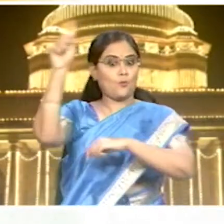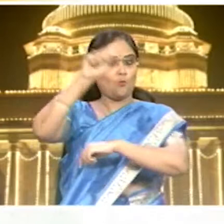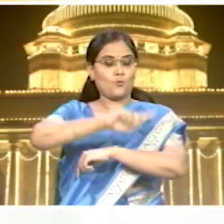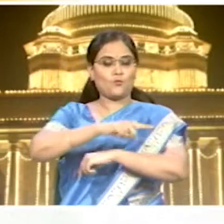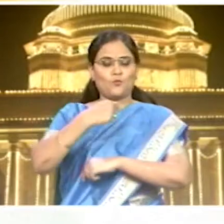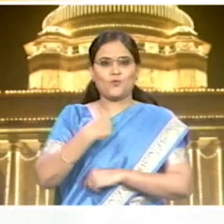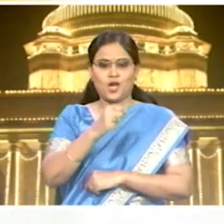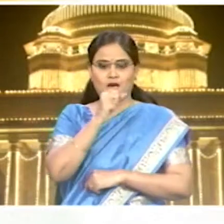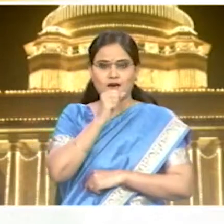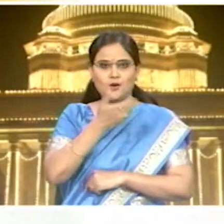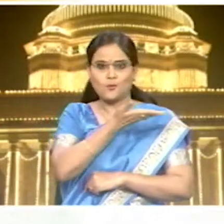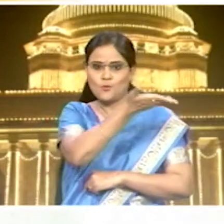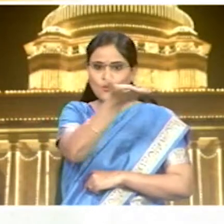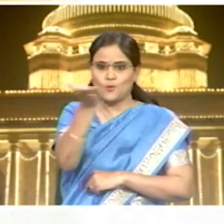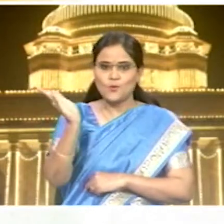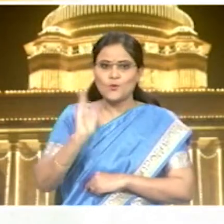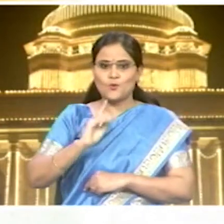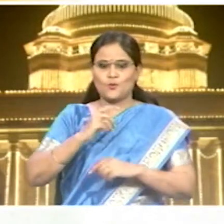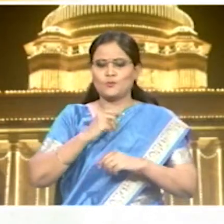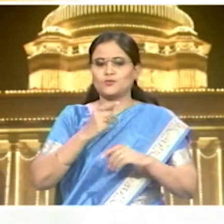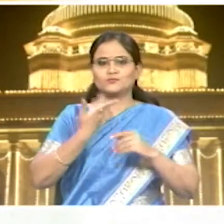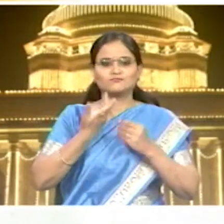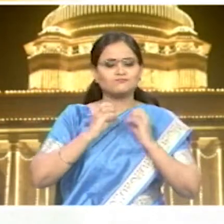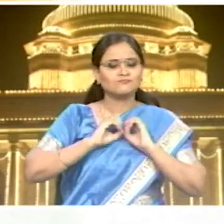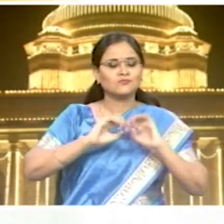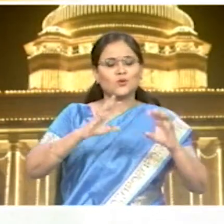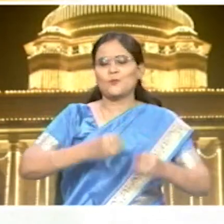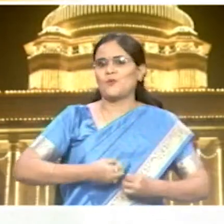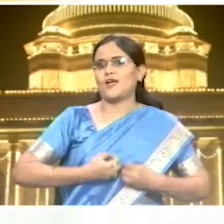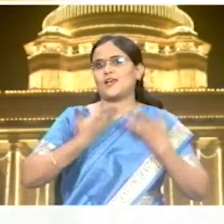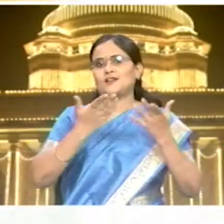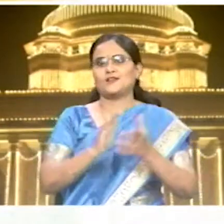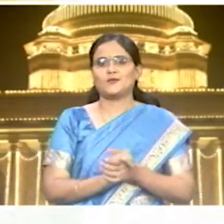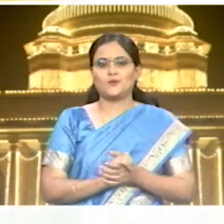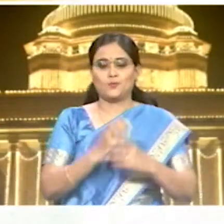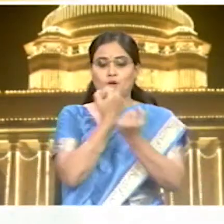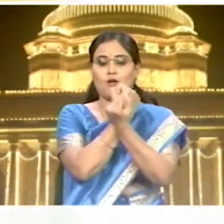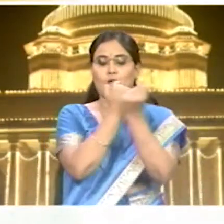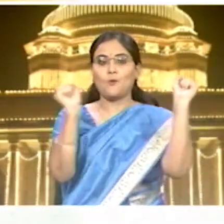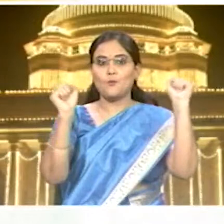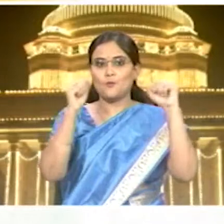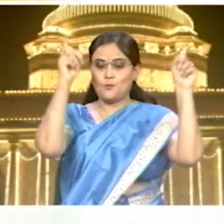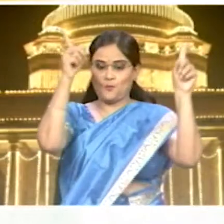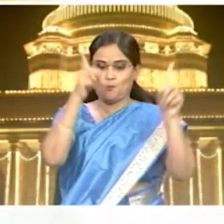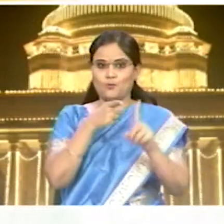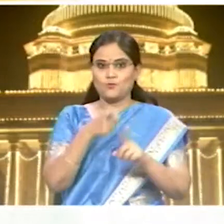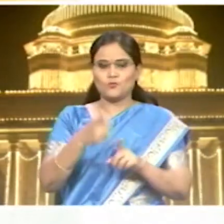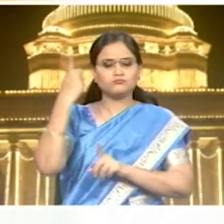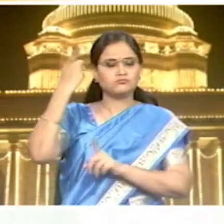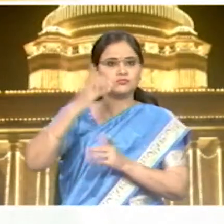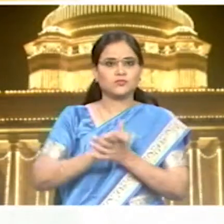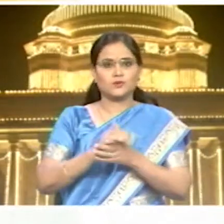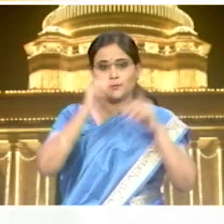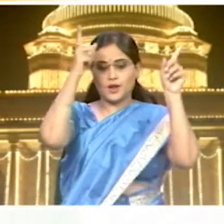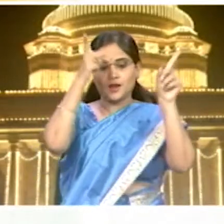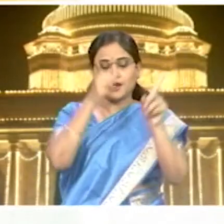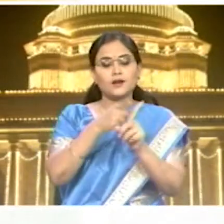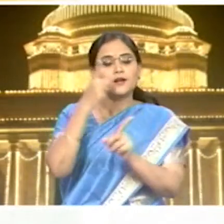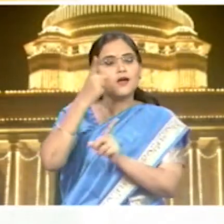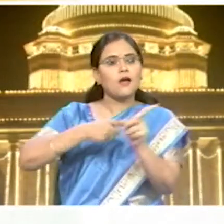हुए मुझे बहुत खुशी हो रही है। एक स्वाधीन देश के रूप में भारत 75 साल पूरे कर रहा